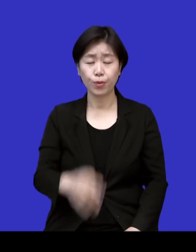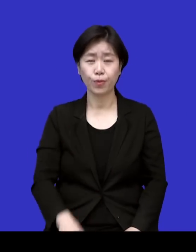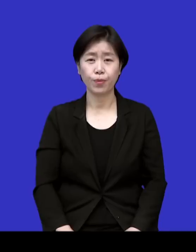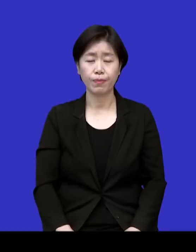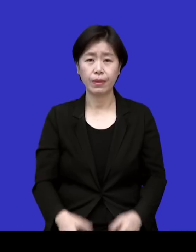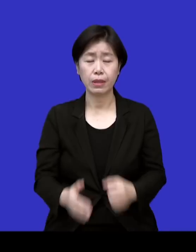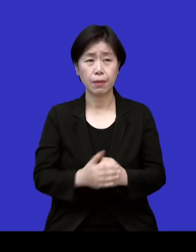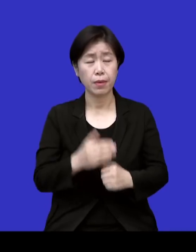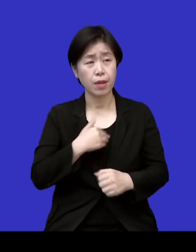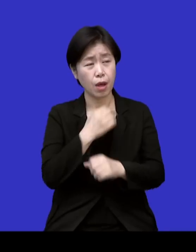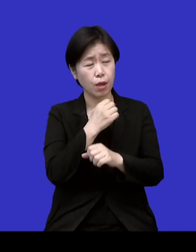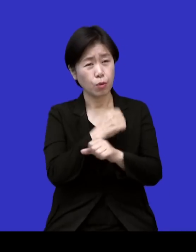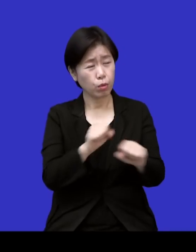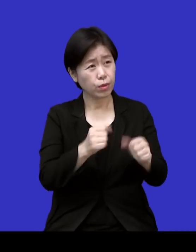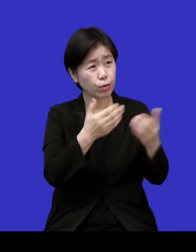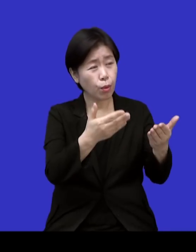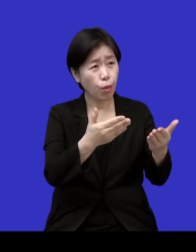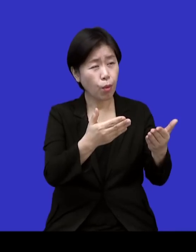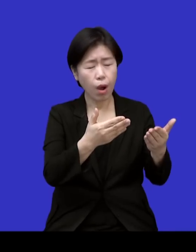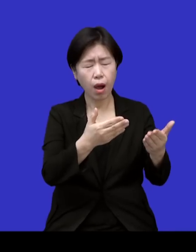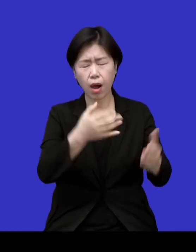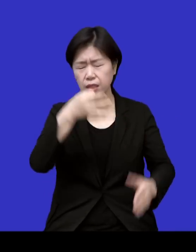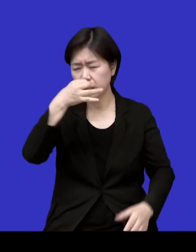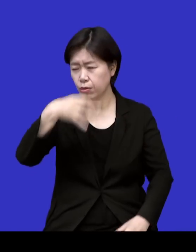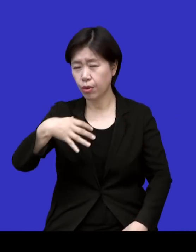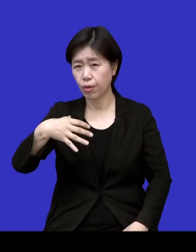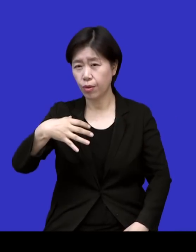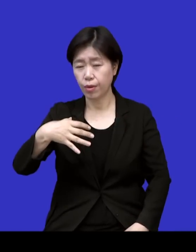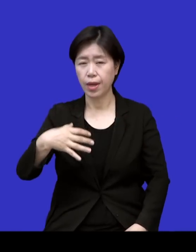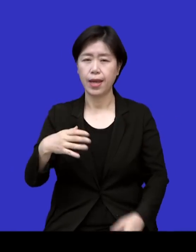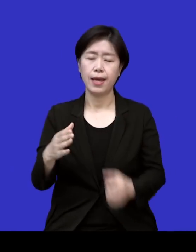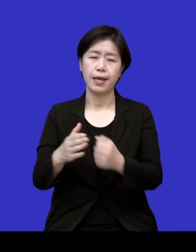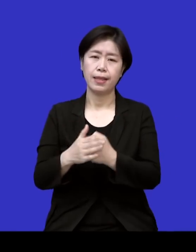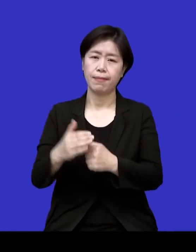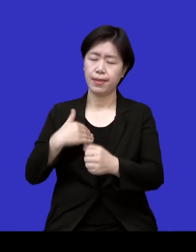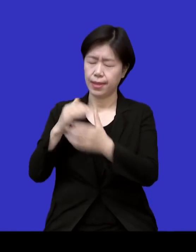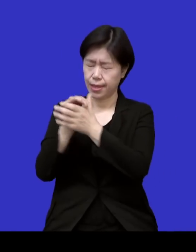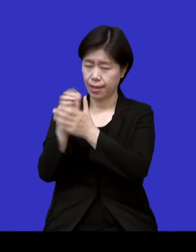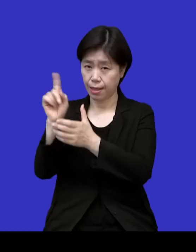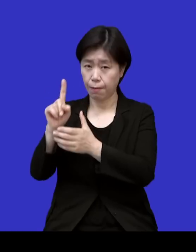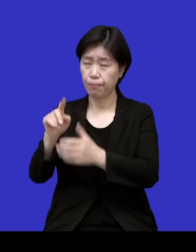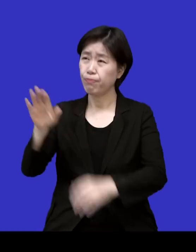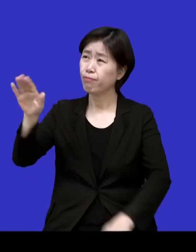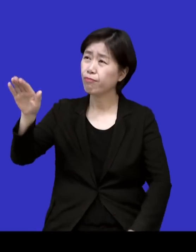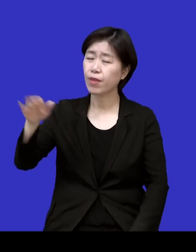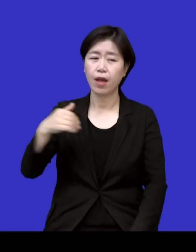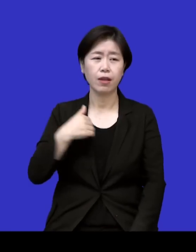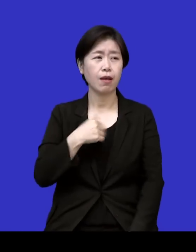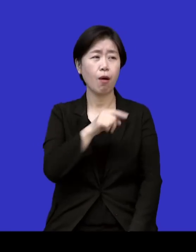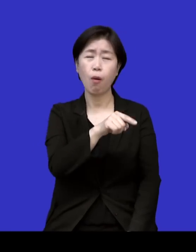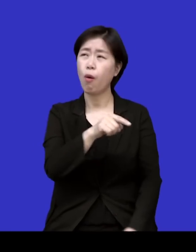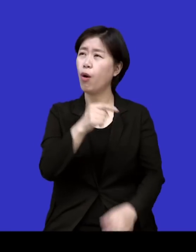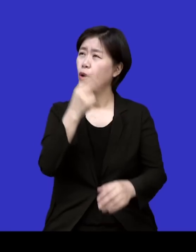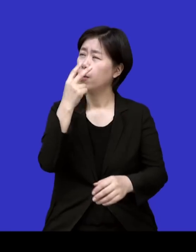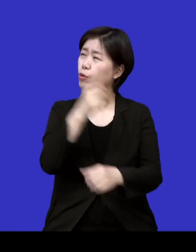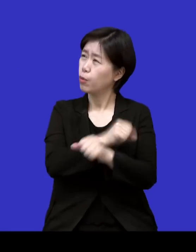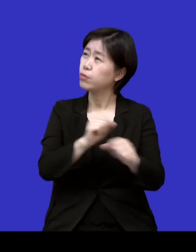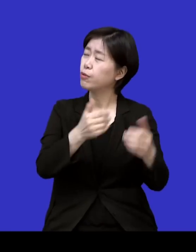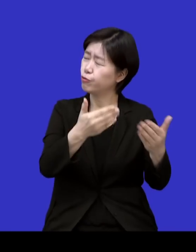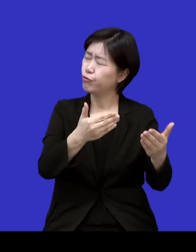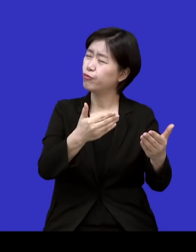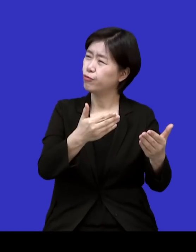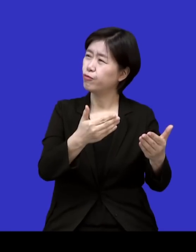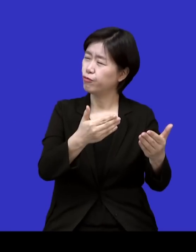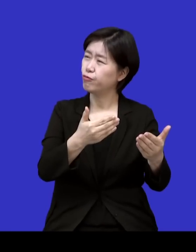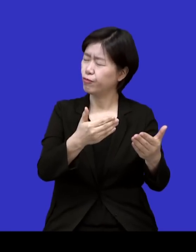그래서 하나님 제가 엄마 용서하게 해주세요. 네, 그 네. 기도도 하고 하나님 제가 이제 엄마를 용서할 거예요. 막 이제 이런 선언하는 기도도